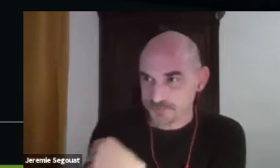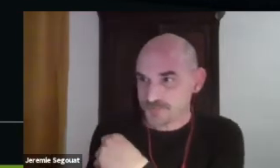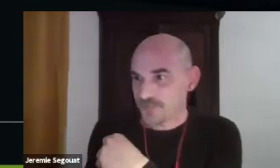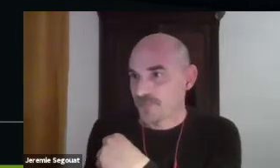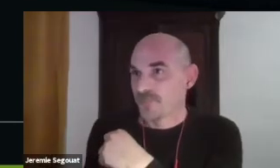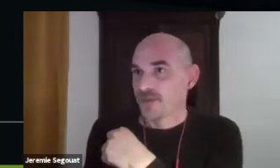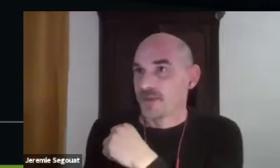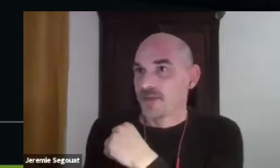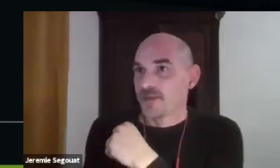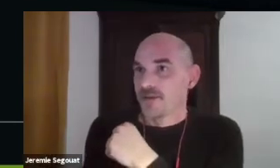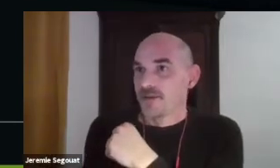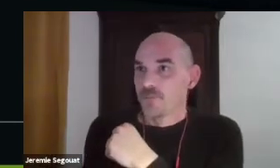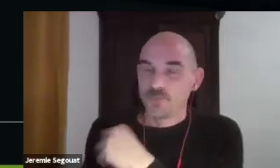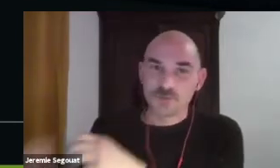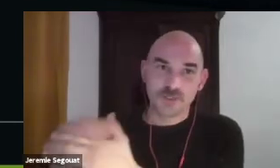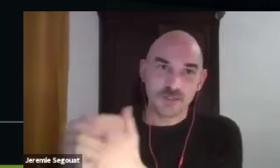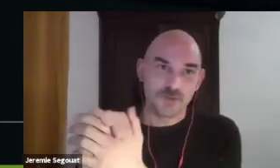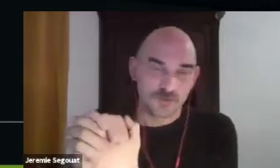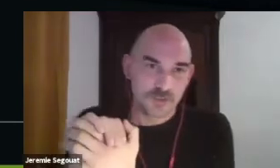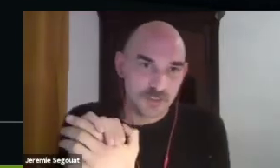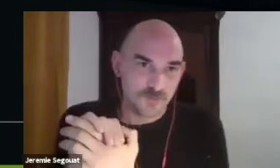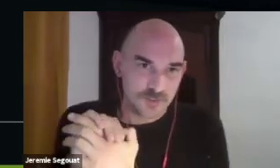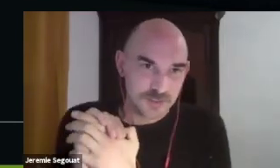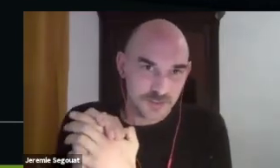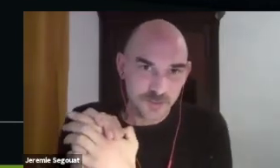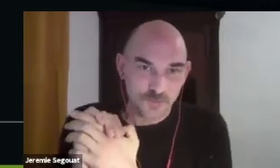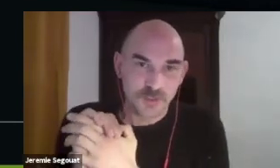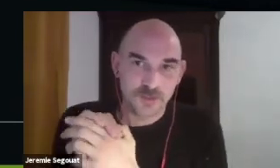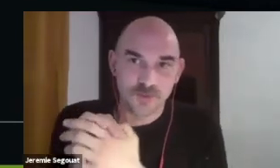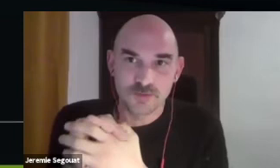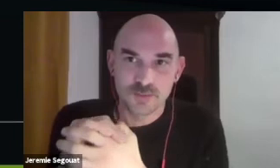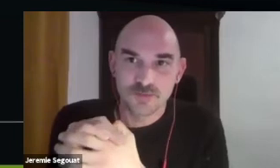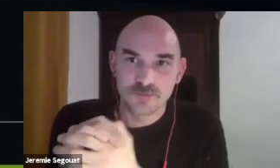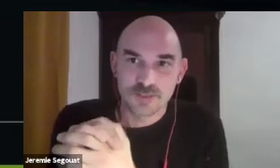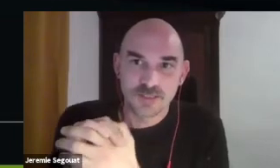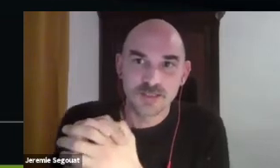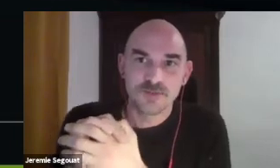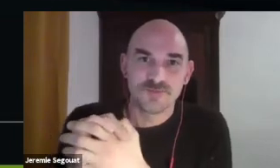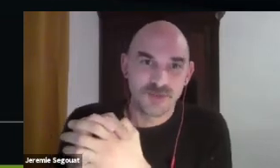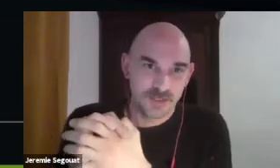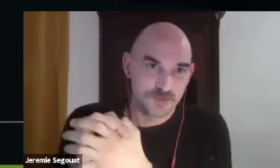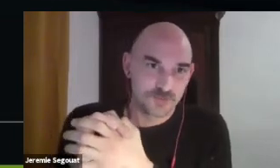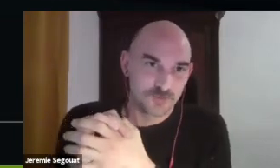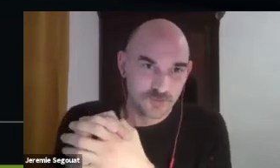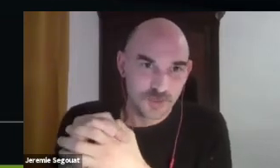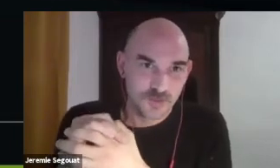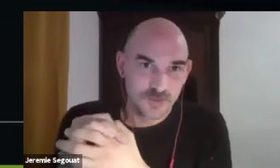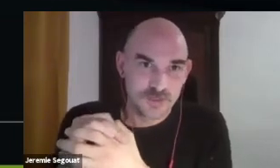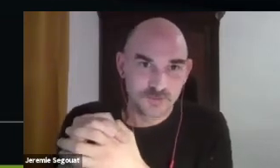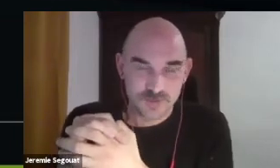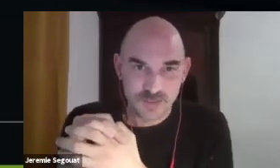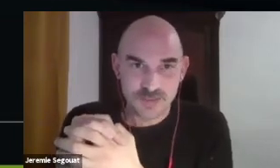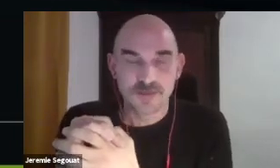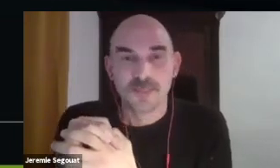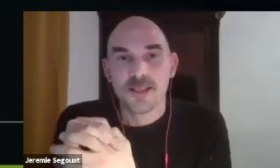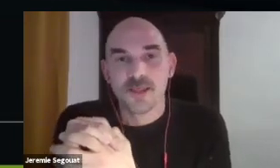pour ce qui est de la langue des signes française tactile on peut dire que la langue des signes française tactile est une variation de la langue des